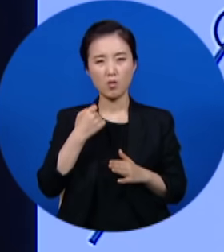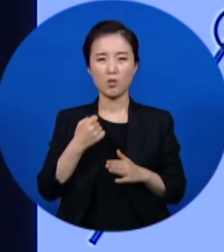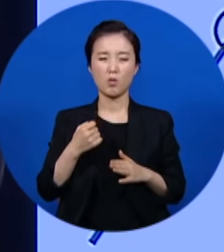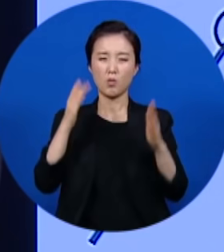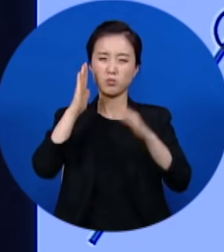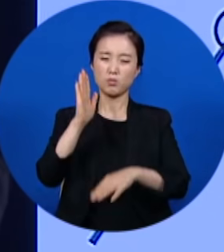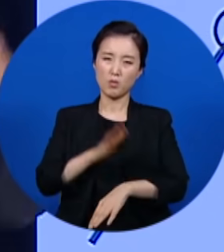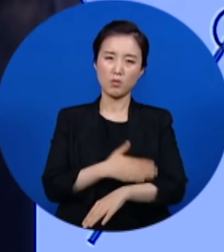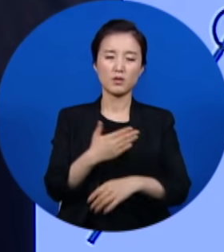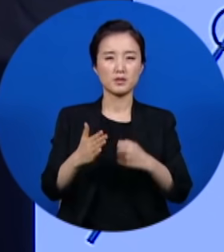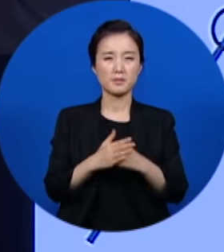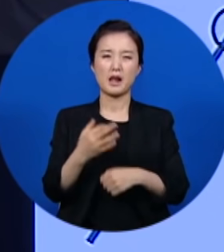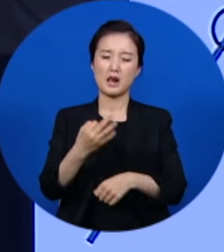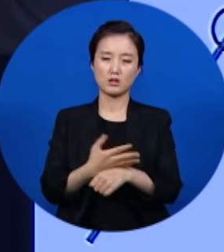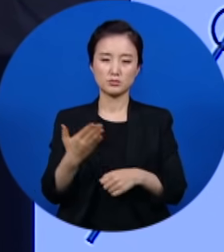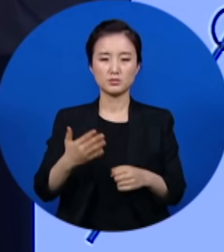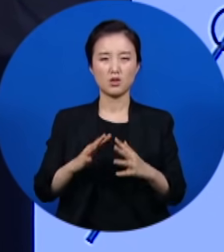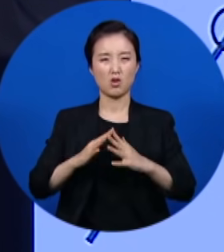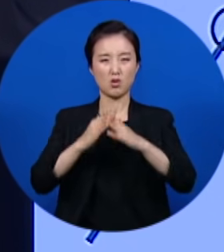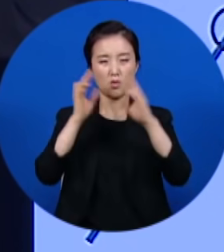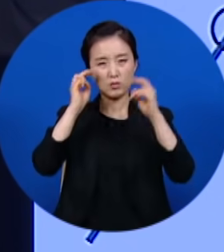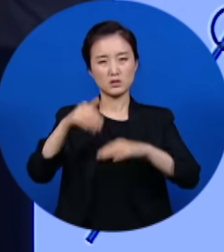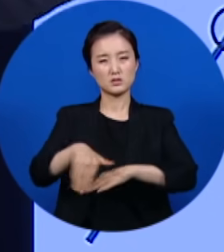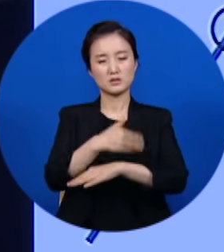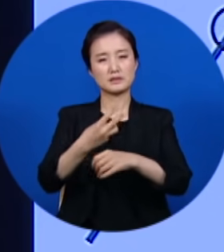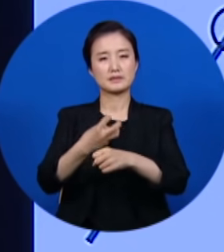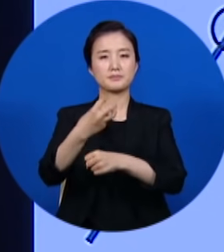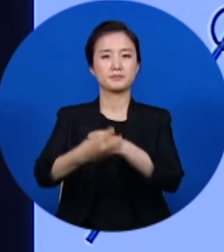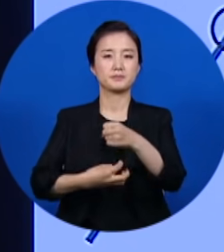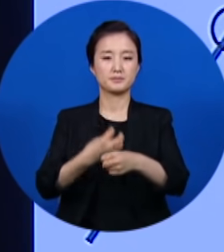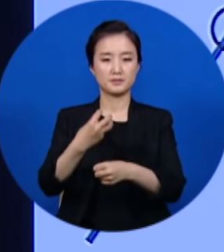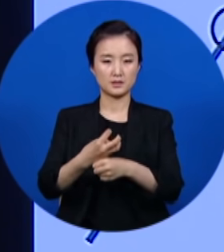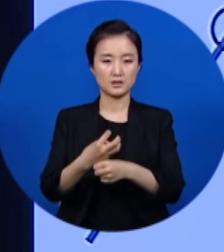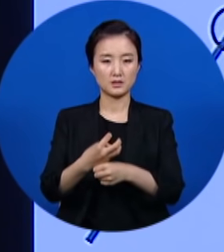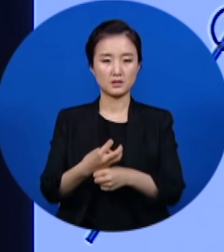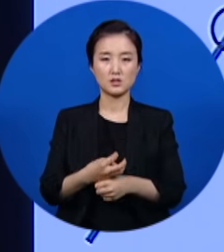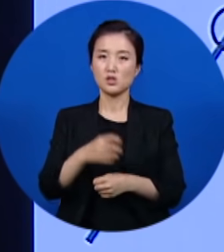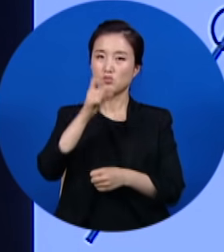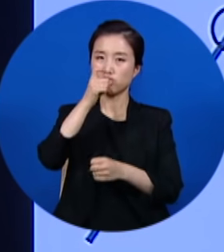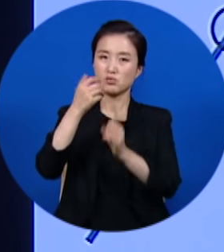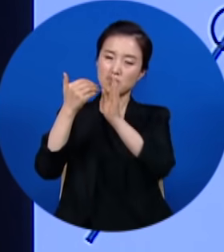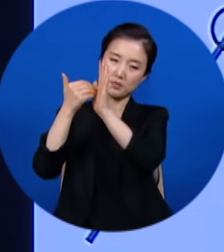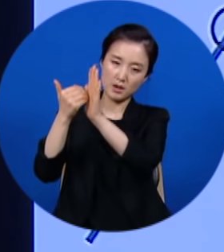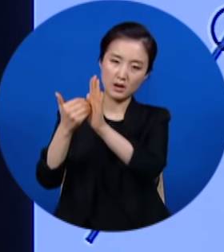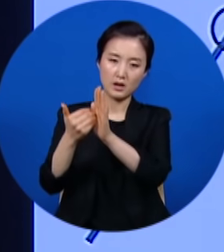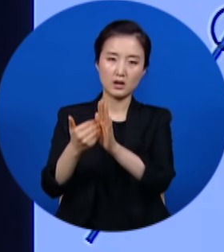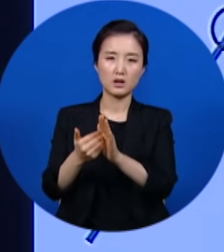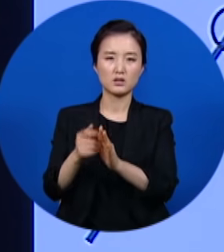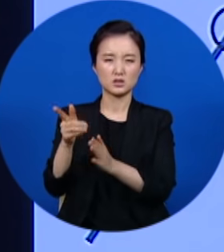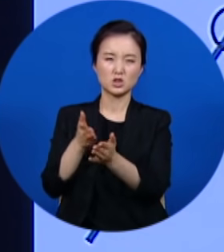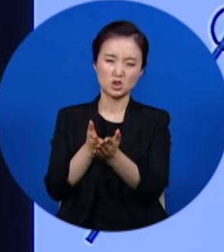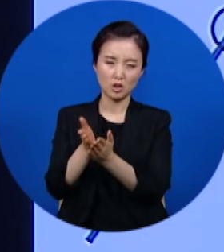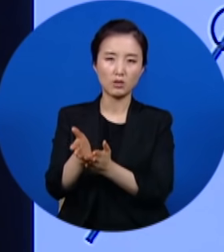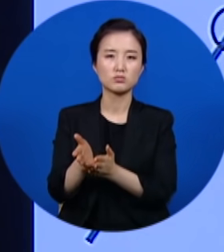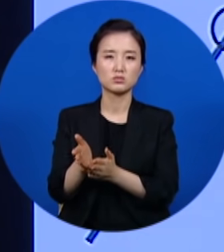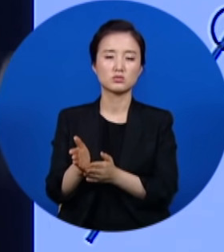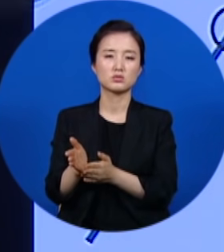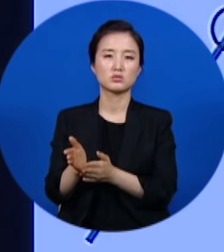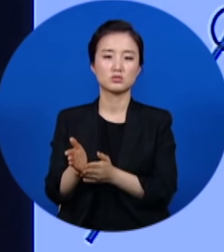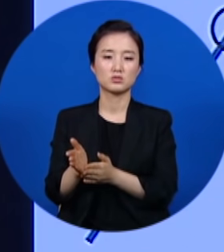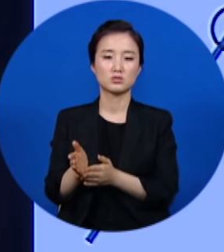건설공사 현장을 30년 넘게 따라했는데 물새는 거 먹는거 방수의 전문가가 됐습니다